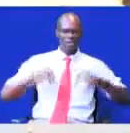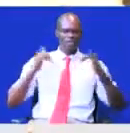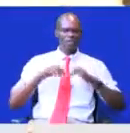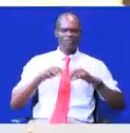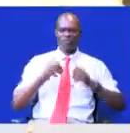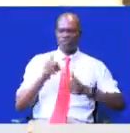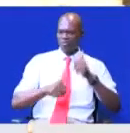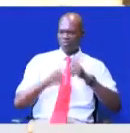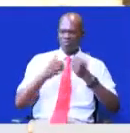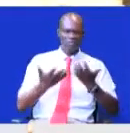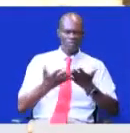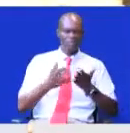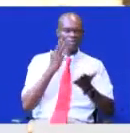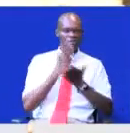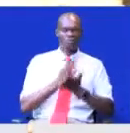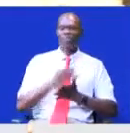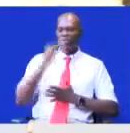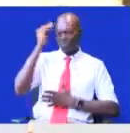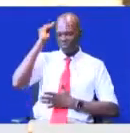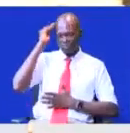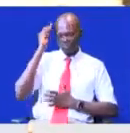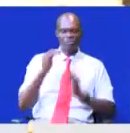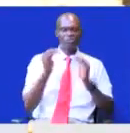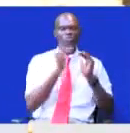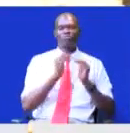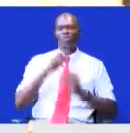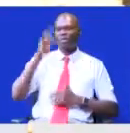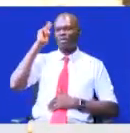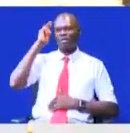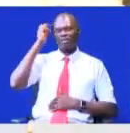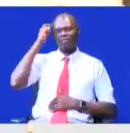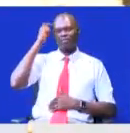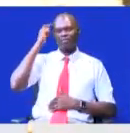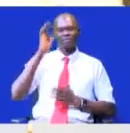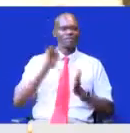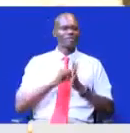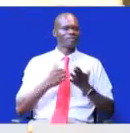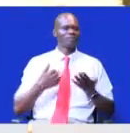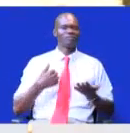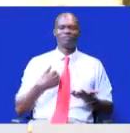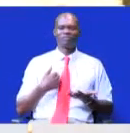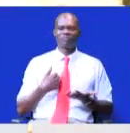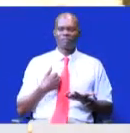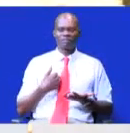So education is an equalizer. Aparo ni anawuona